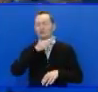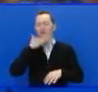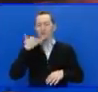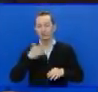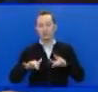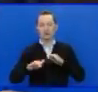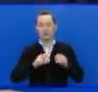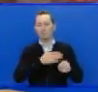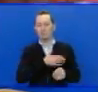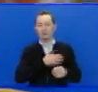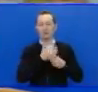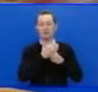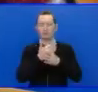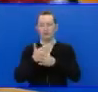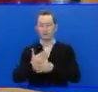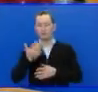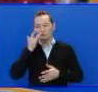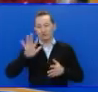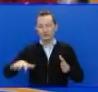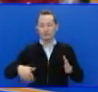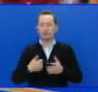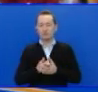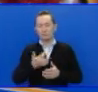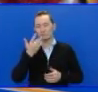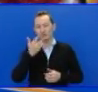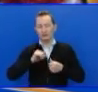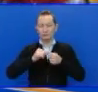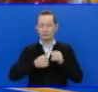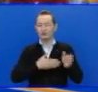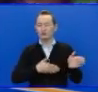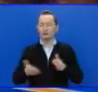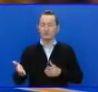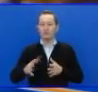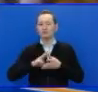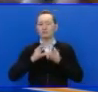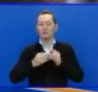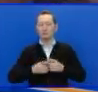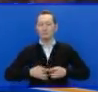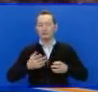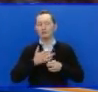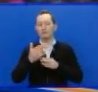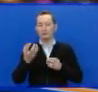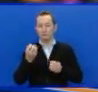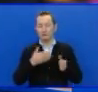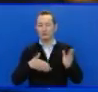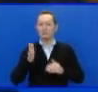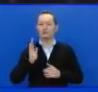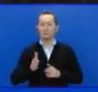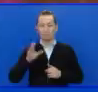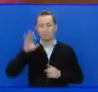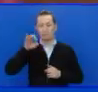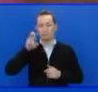егістің бастамашысы болып, талай жанға қол ұшын созған. Дәстүрге айналған қайырымдылық шарасы кейін де жалғасын таппақ.